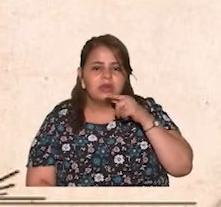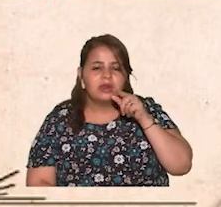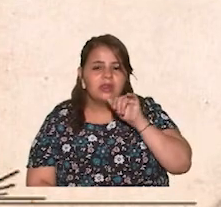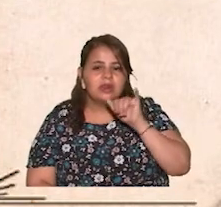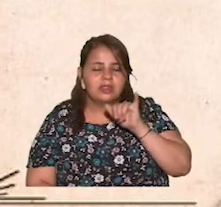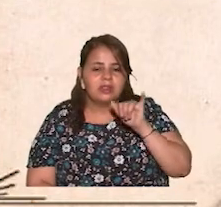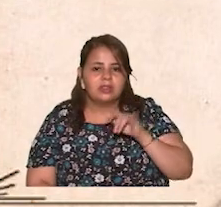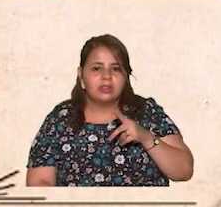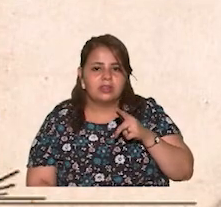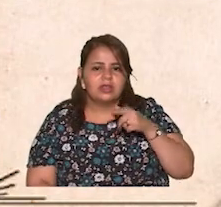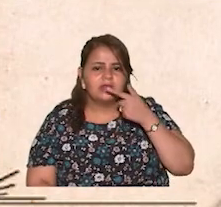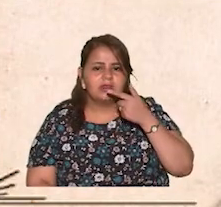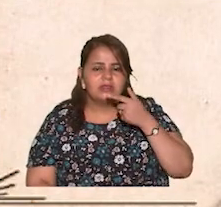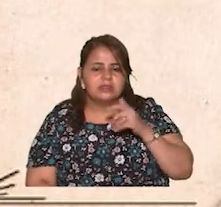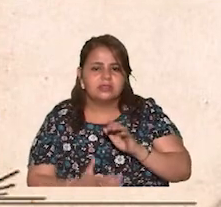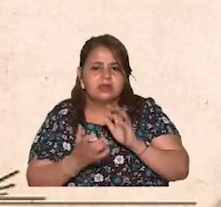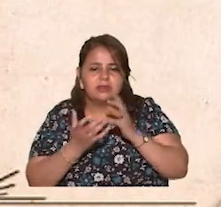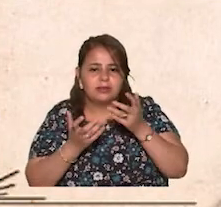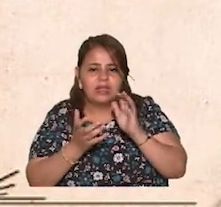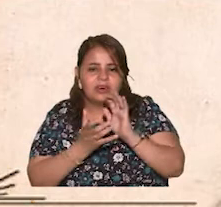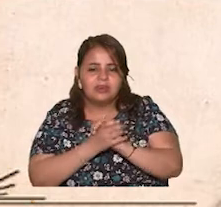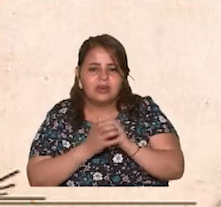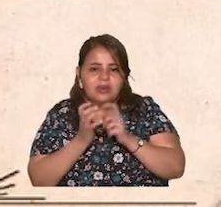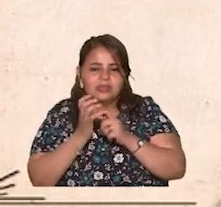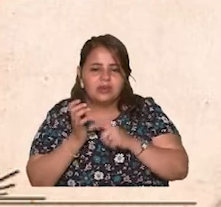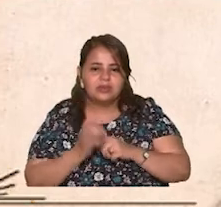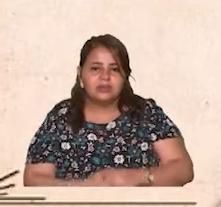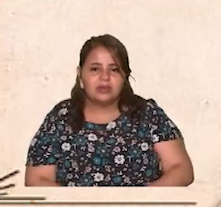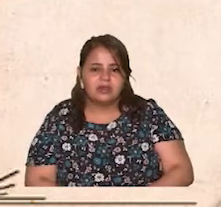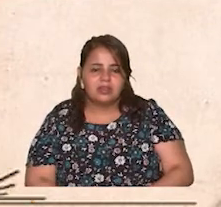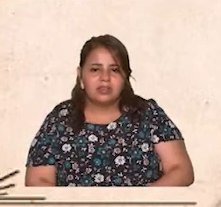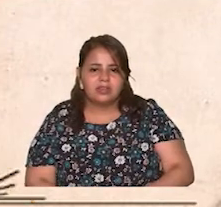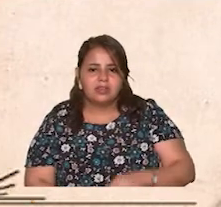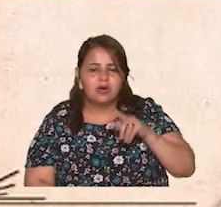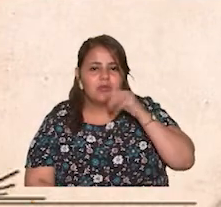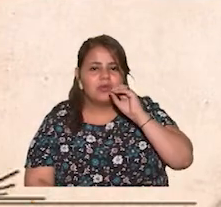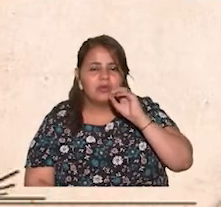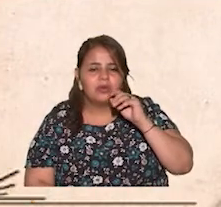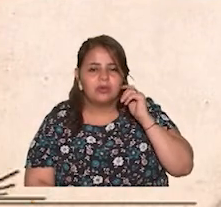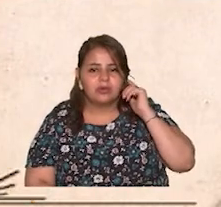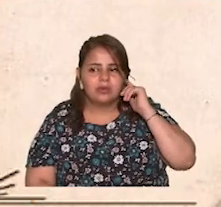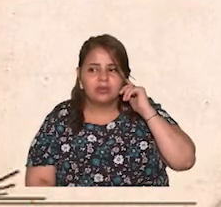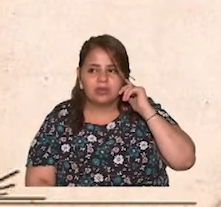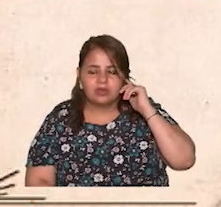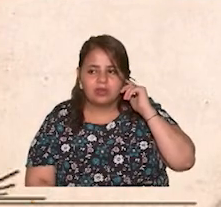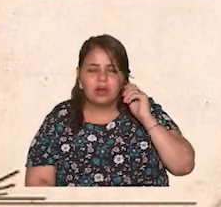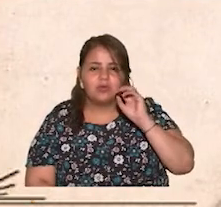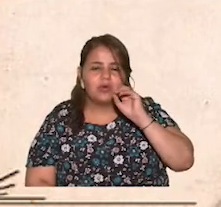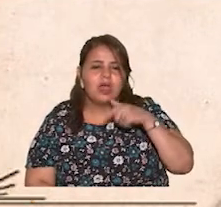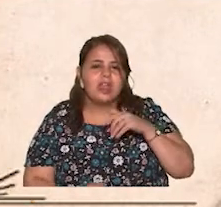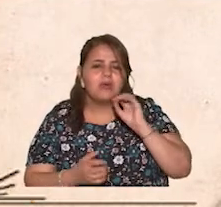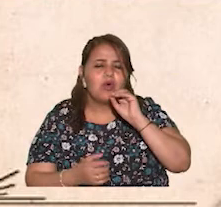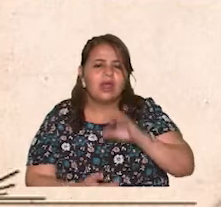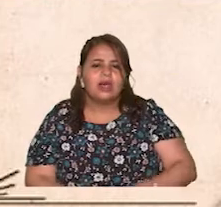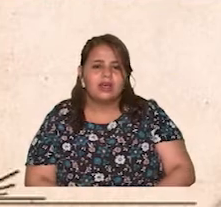أنا ما أقدرش. قال له طب اديني علامات إن أنت معايا. إداله 3 علامات. قال له لا ما أقدرش. قال له لا بلاش بقى، بلاش درع، روح وهتقدر، أنا اللي بقول لك. نفس